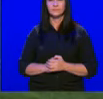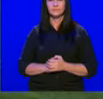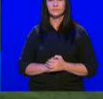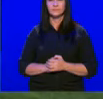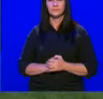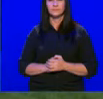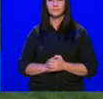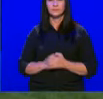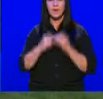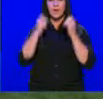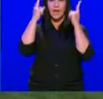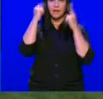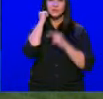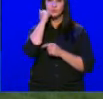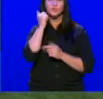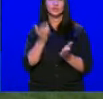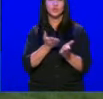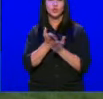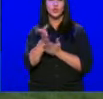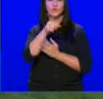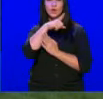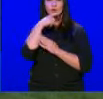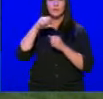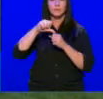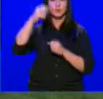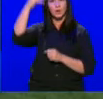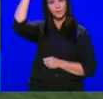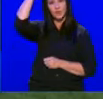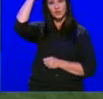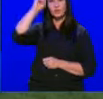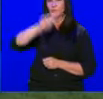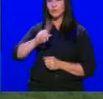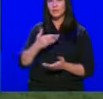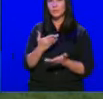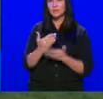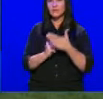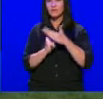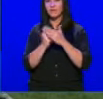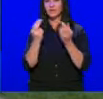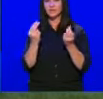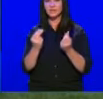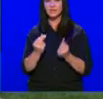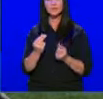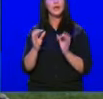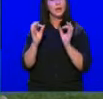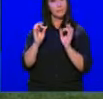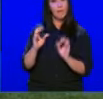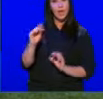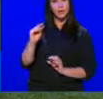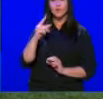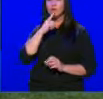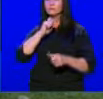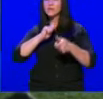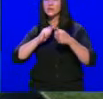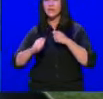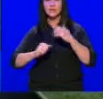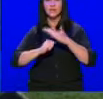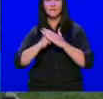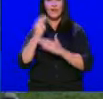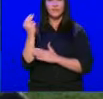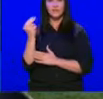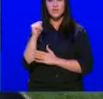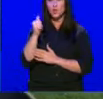реакцията на Москва, че пренасочва руския петрол към държави, които не поставят таван на цените. Благодаря. Нека да говорим за санкции, за таван на